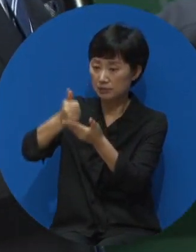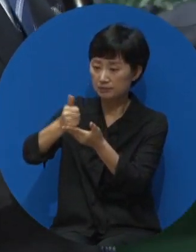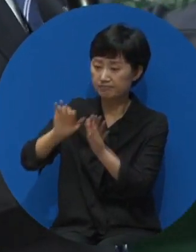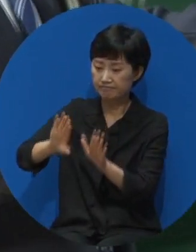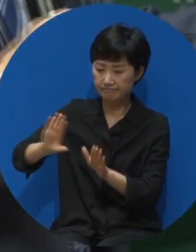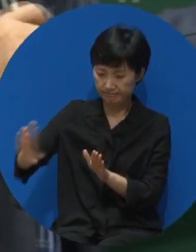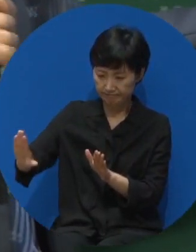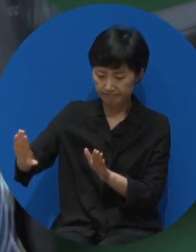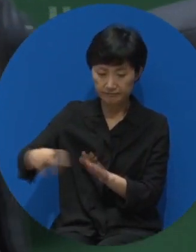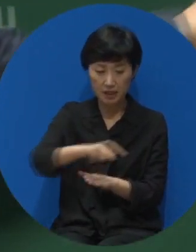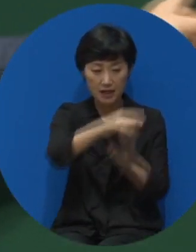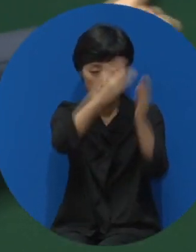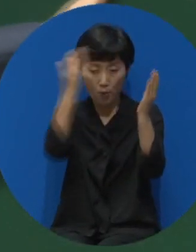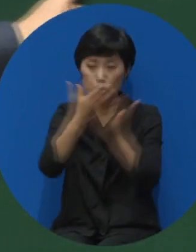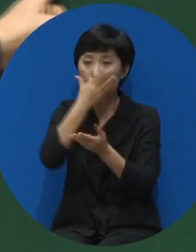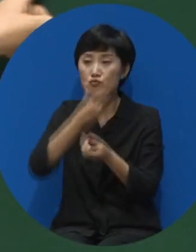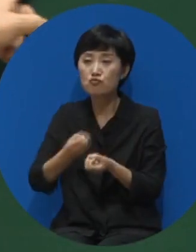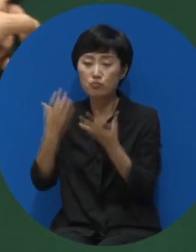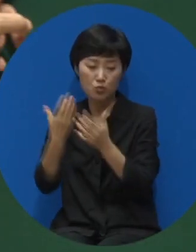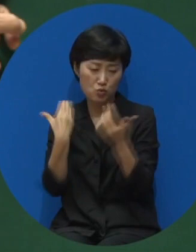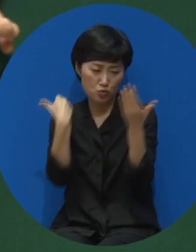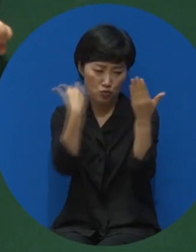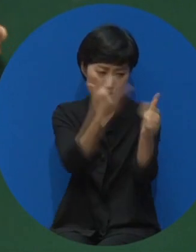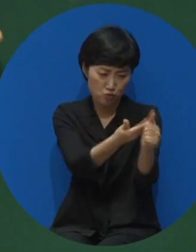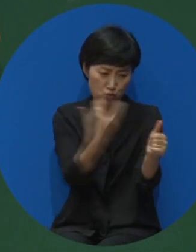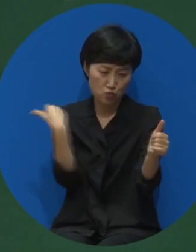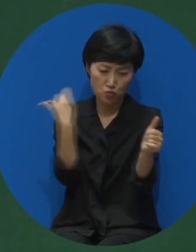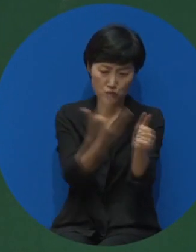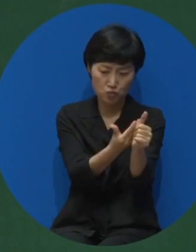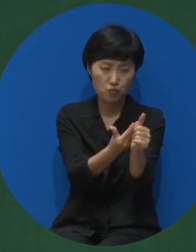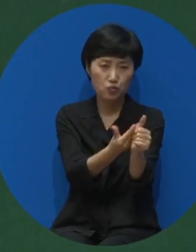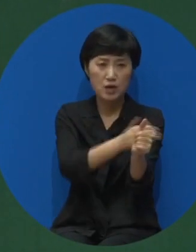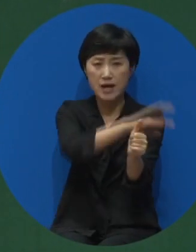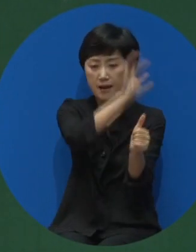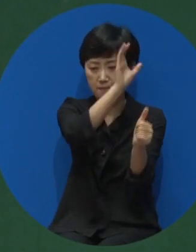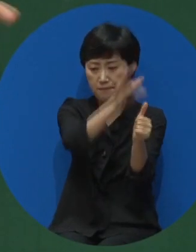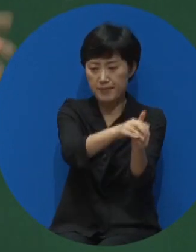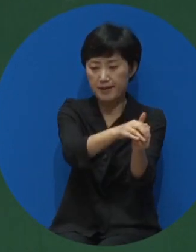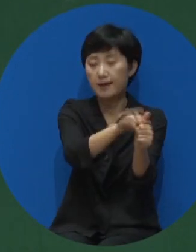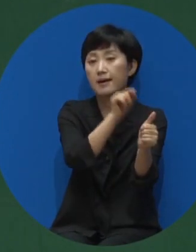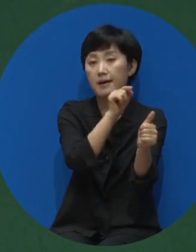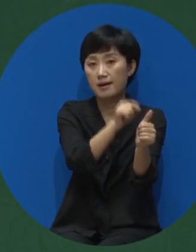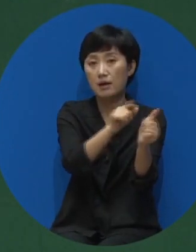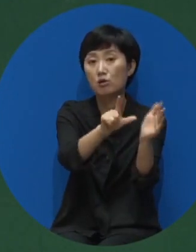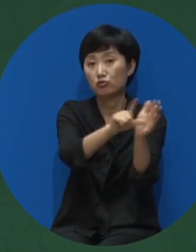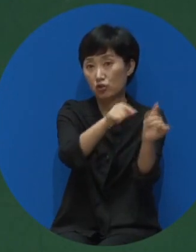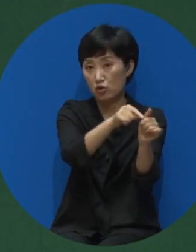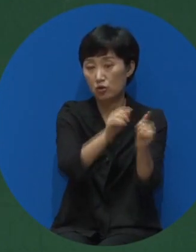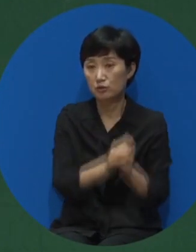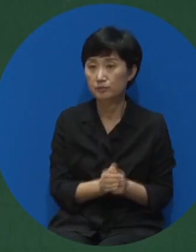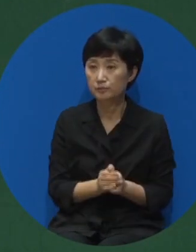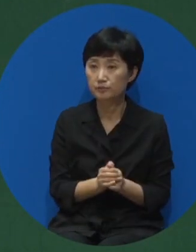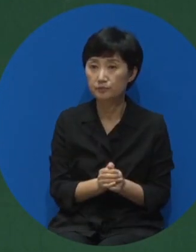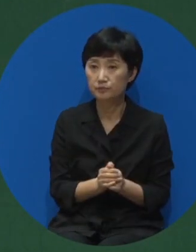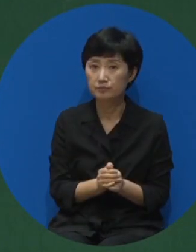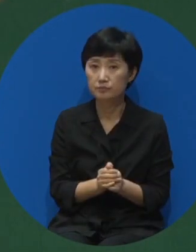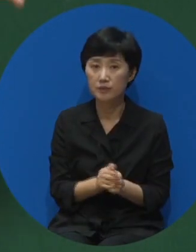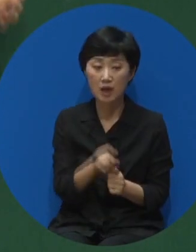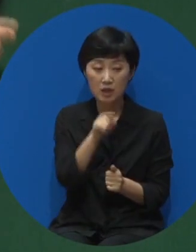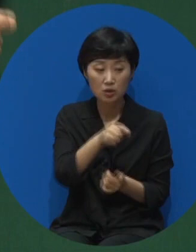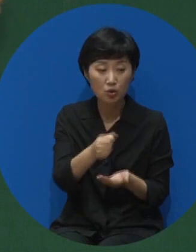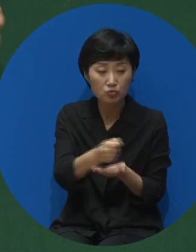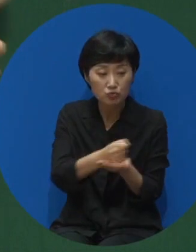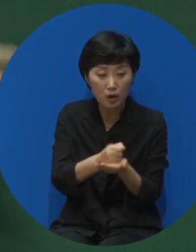하나님은 모든 것을 마틴 루터에게로 가져갑니다. 믿어야 됩니다. 그것을 믿지 않으면 안 됩니다. 이거는 뭐 여행을 바란다 이거 아닙니다.